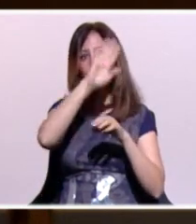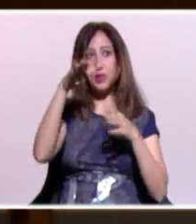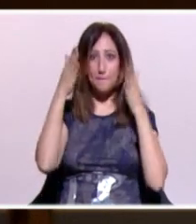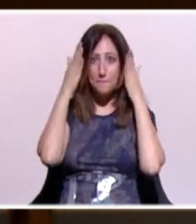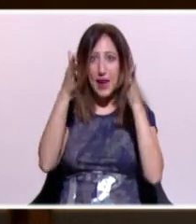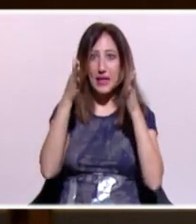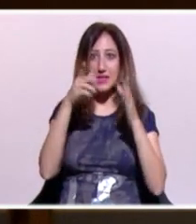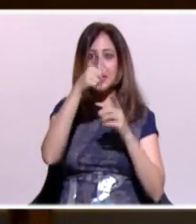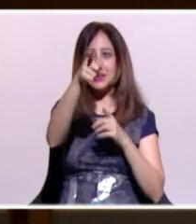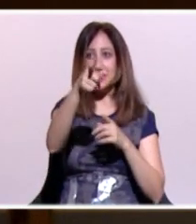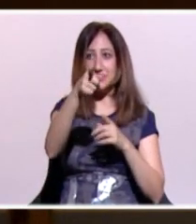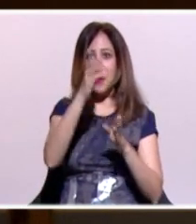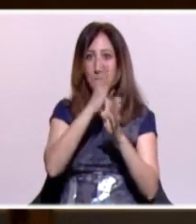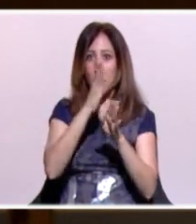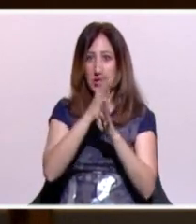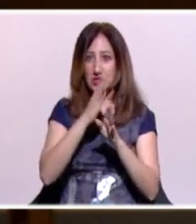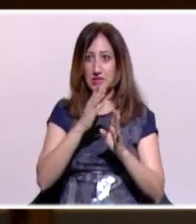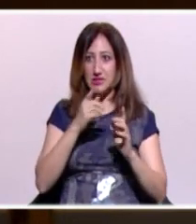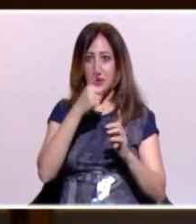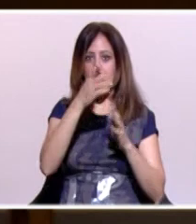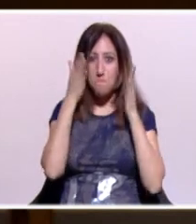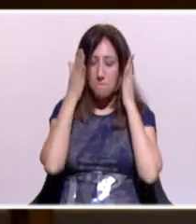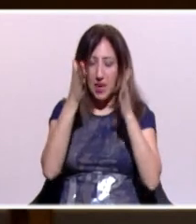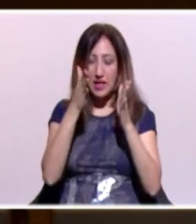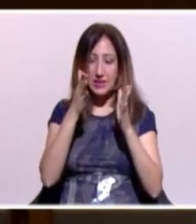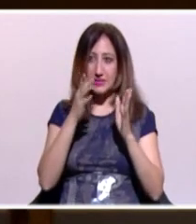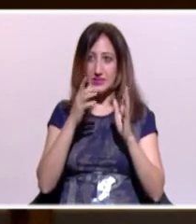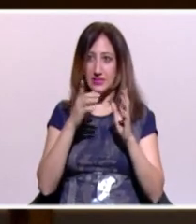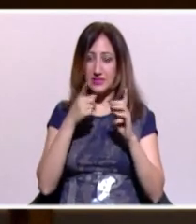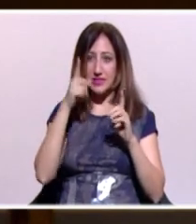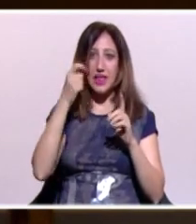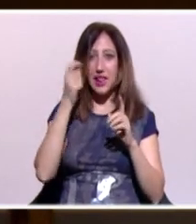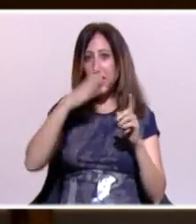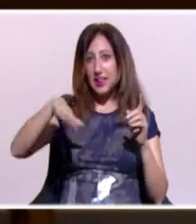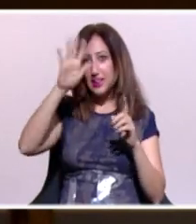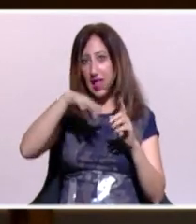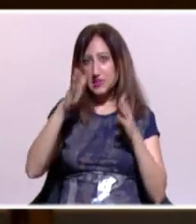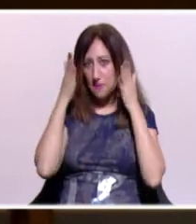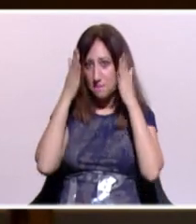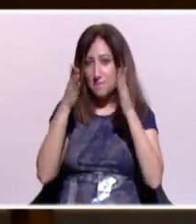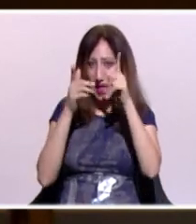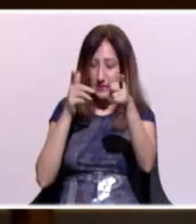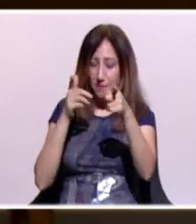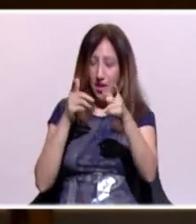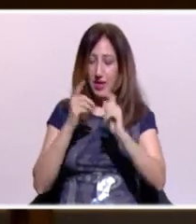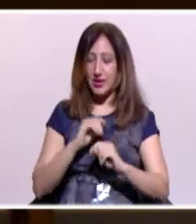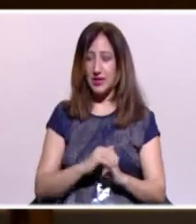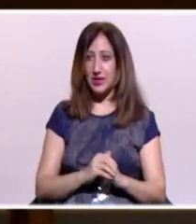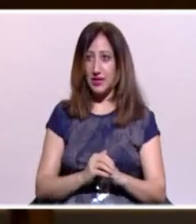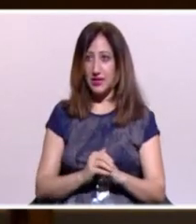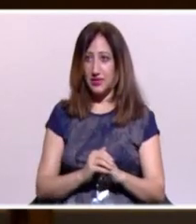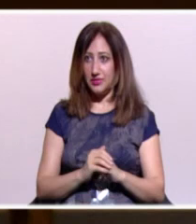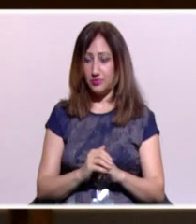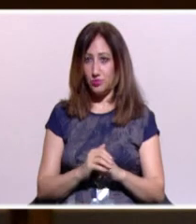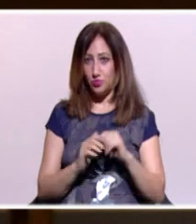مظبوط. او في الدراما بنسميها الجولدن سيكشن، لما نيجي نحط صوره القطاع الذهبي من الكادر يعني. انت اتحطيت في الجولدن